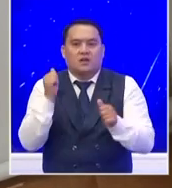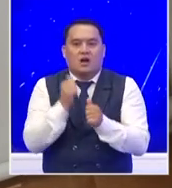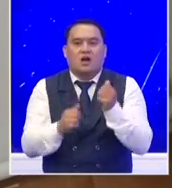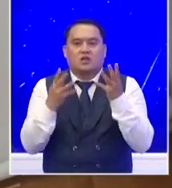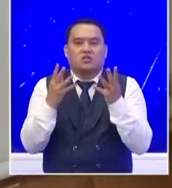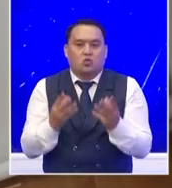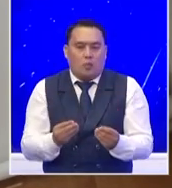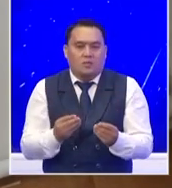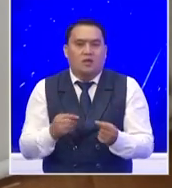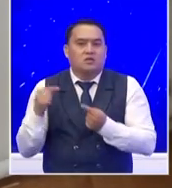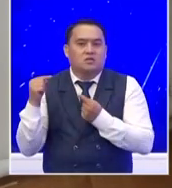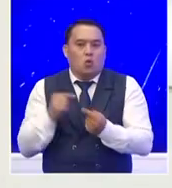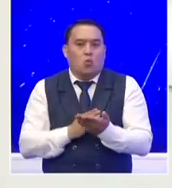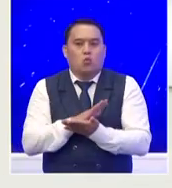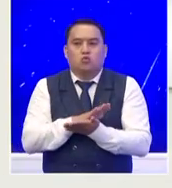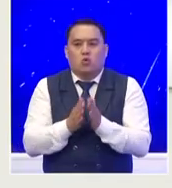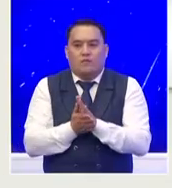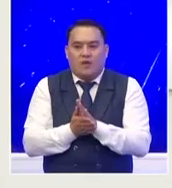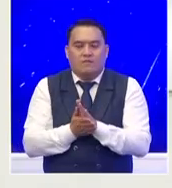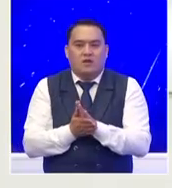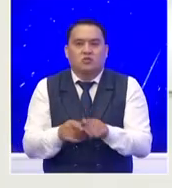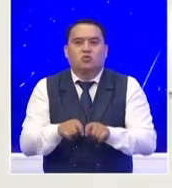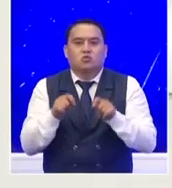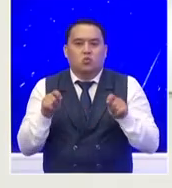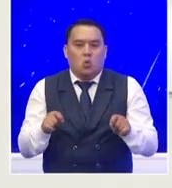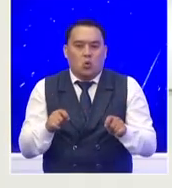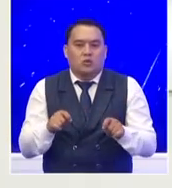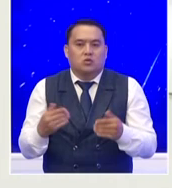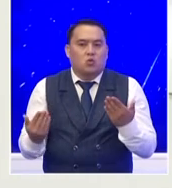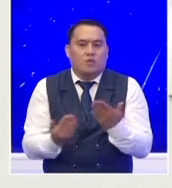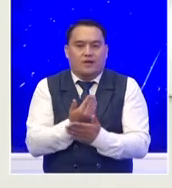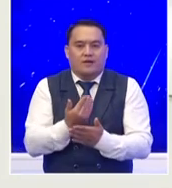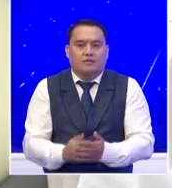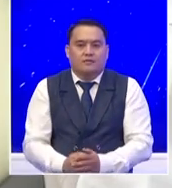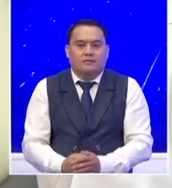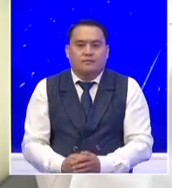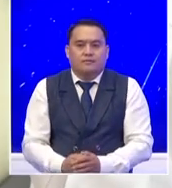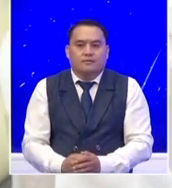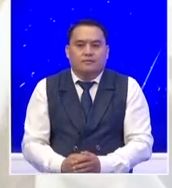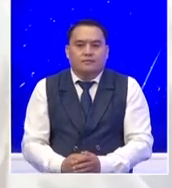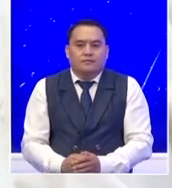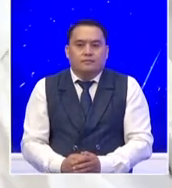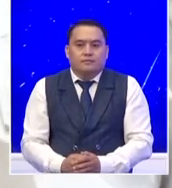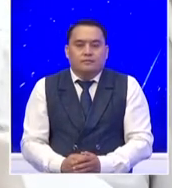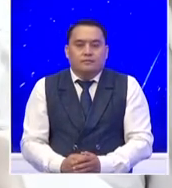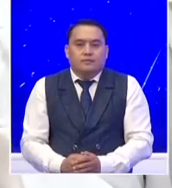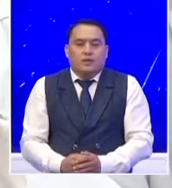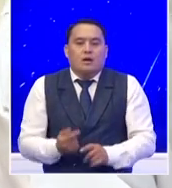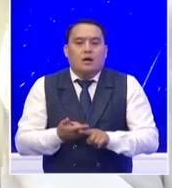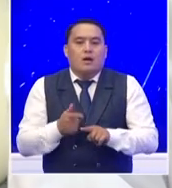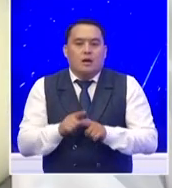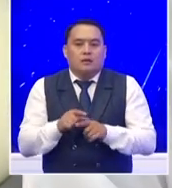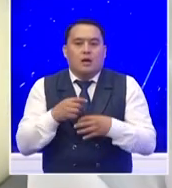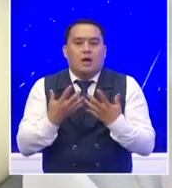днем. Соответственно, и условия для пациентов созданы самые современные. Вот это аппарат южнокорейский